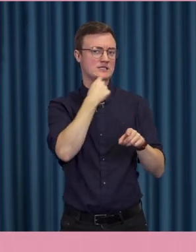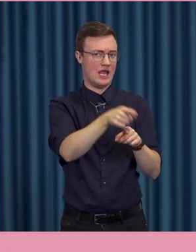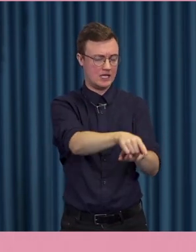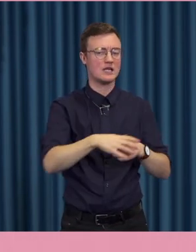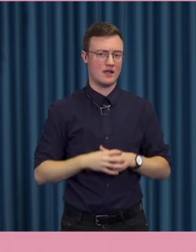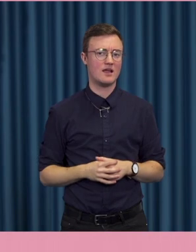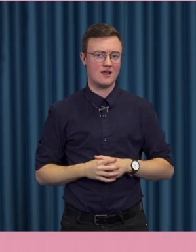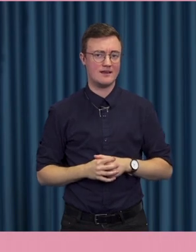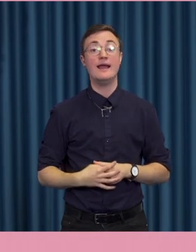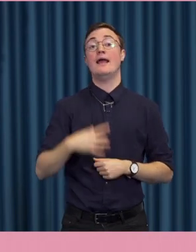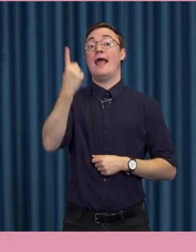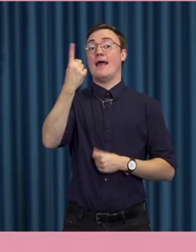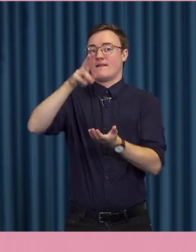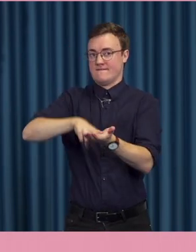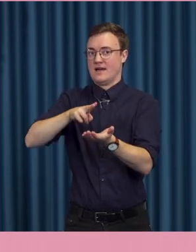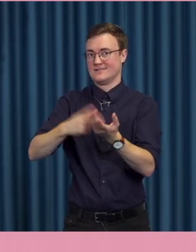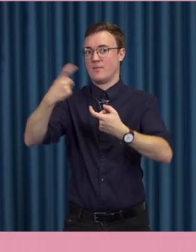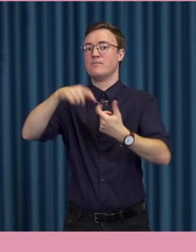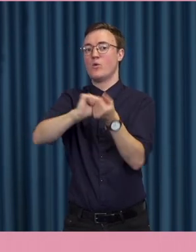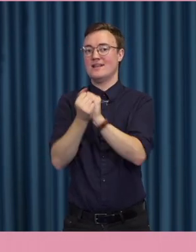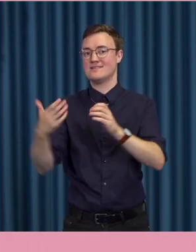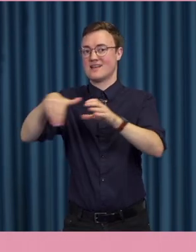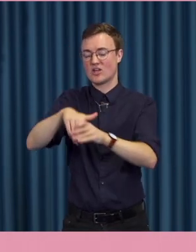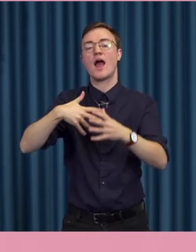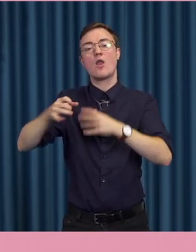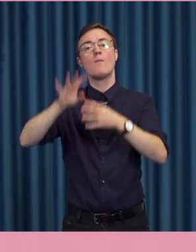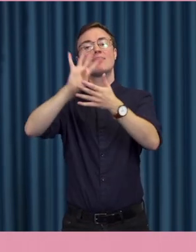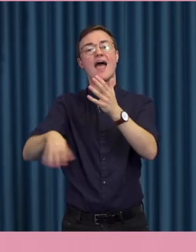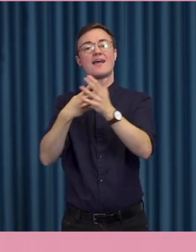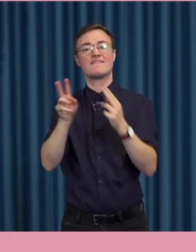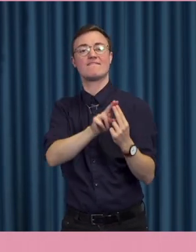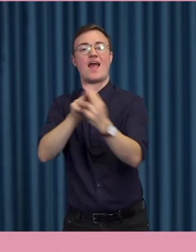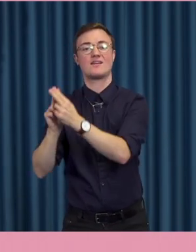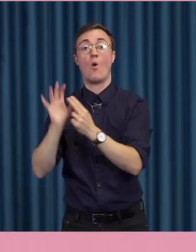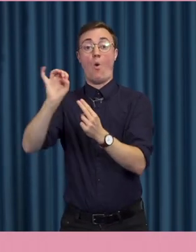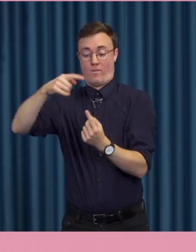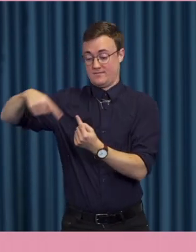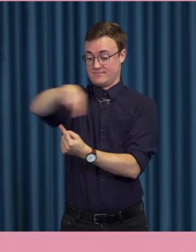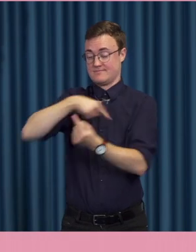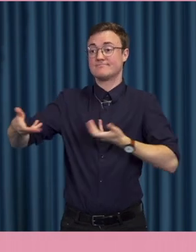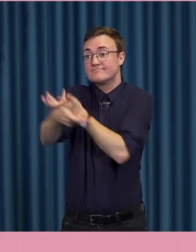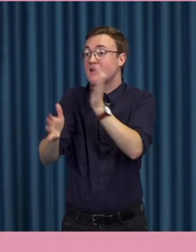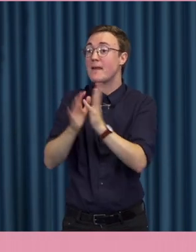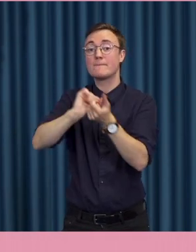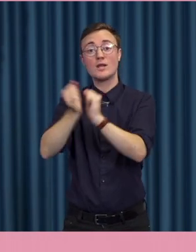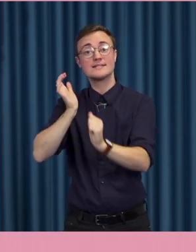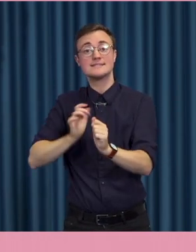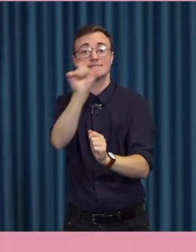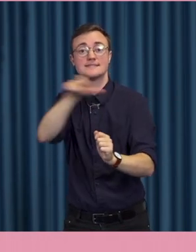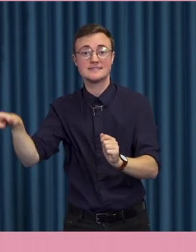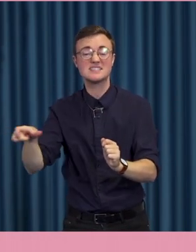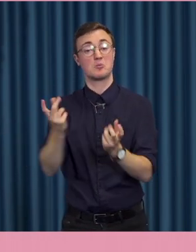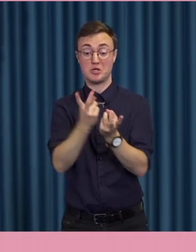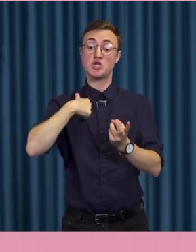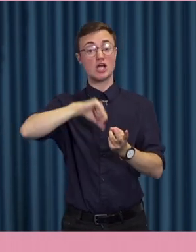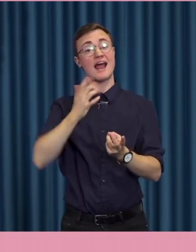välkänt faktum när det gäller politiskt deltagande är också att nätverk spelar roll. Den som omger sig av politiskt intresserade blir själv mer intresserad och deltar mer.